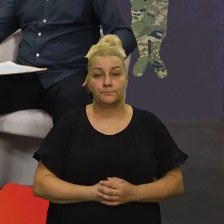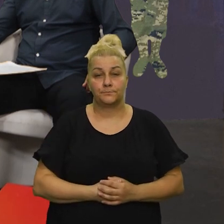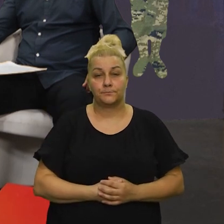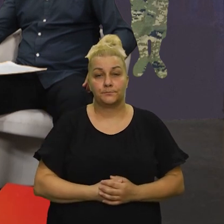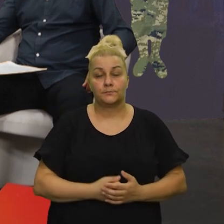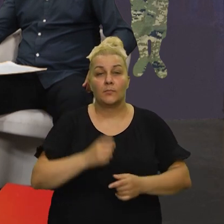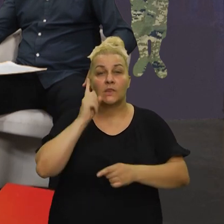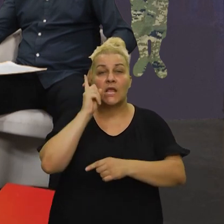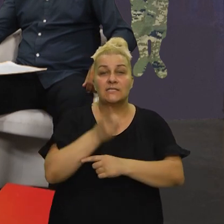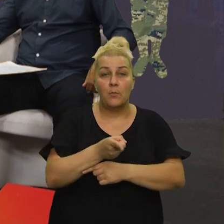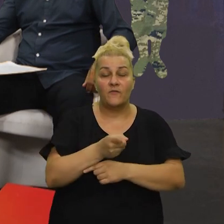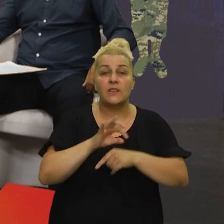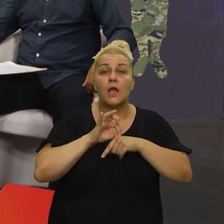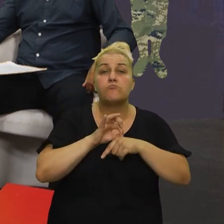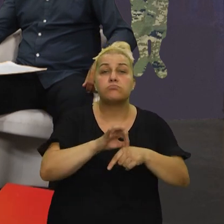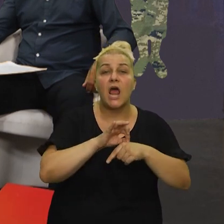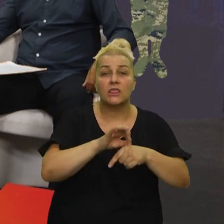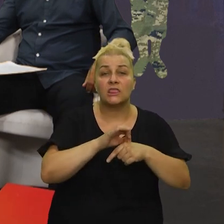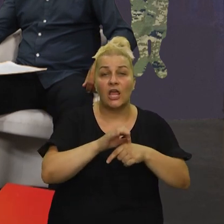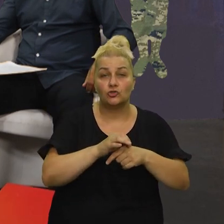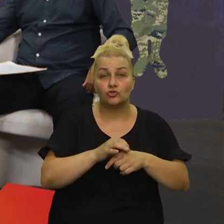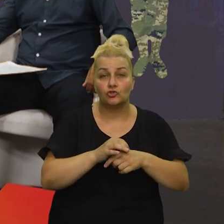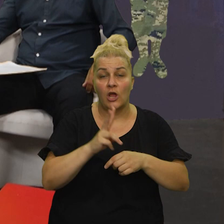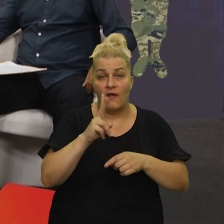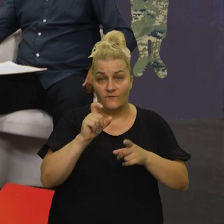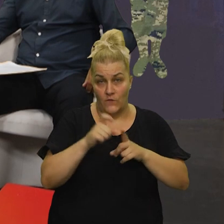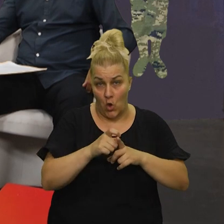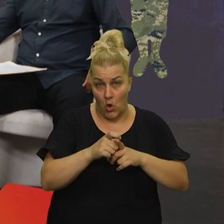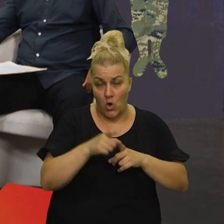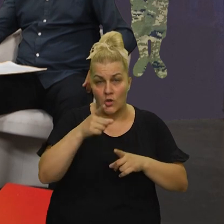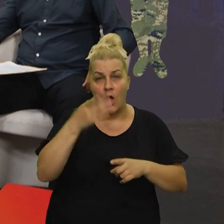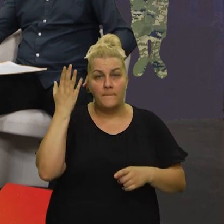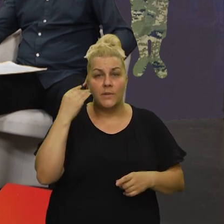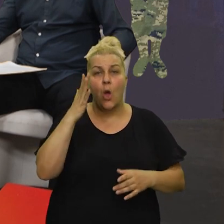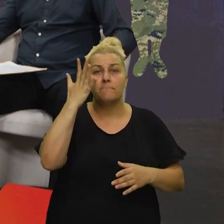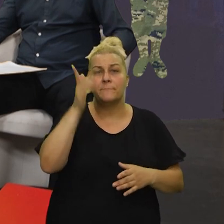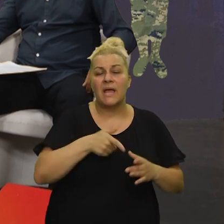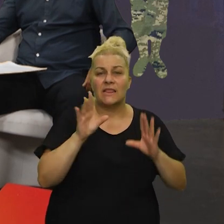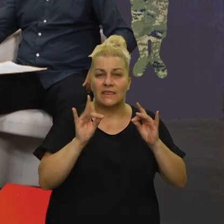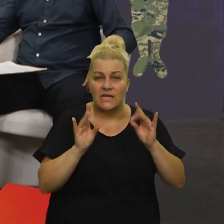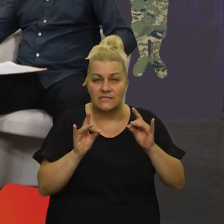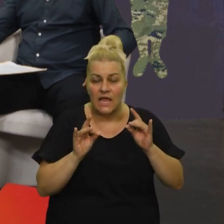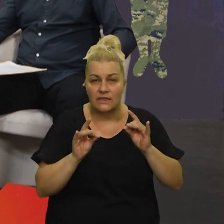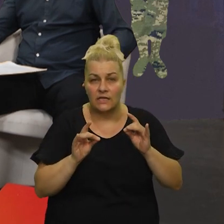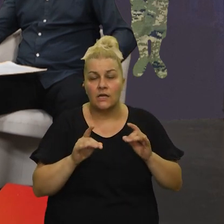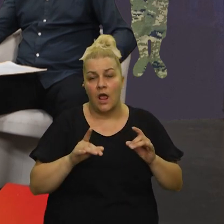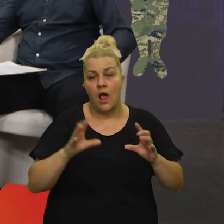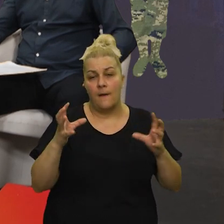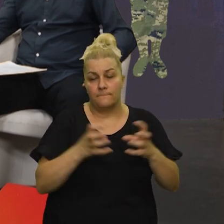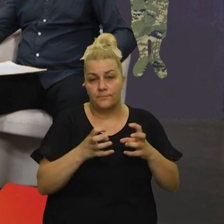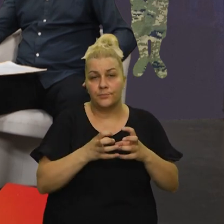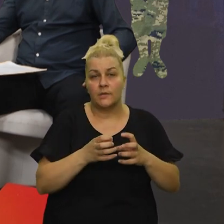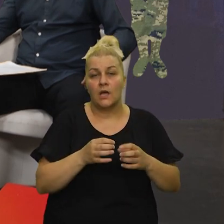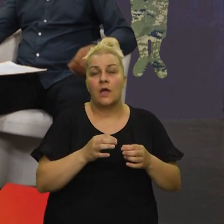zapovjednik pratećeg boda, u kojemu je u sastavu bilo 5 desetina, znači tu su bili